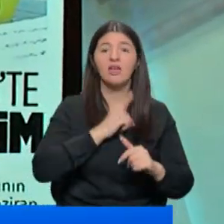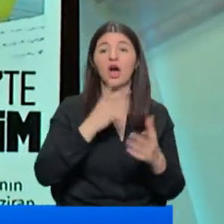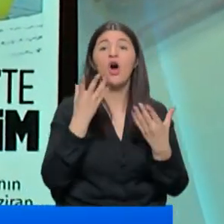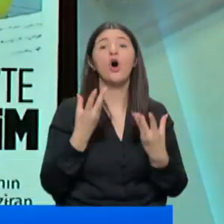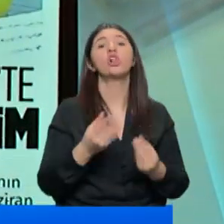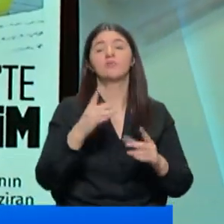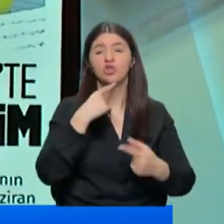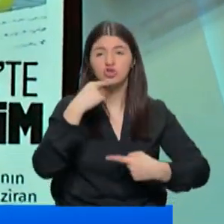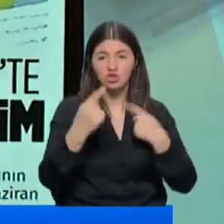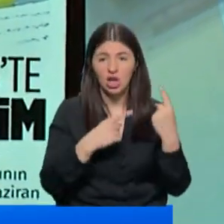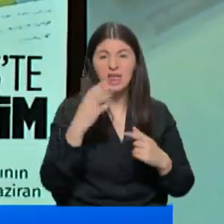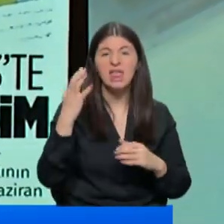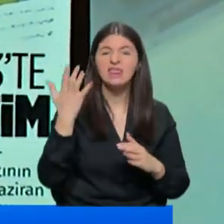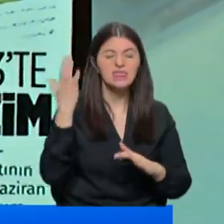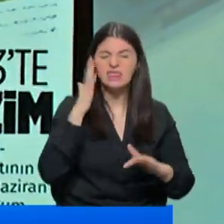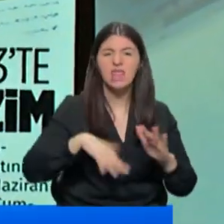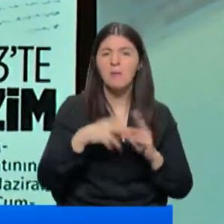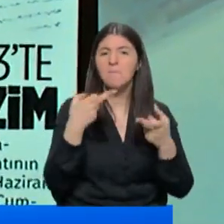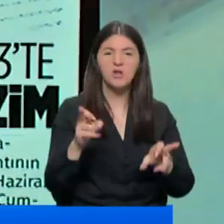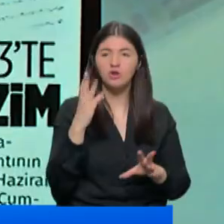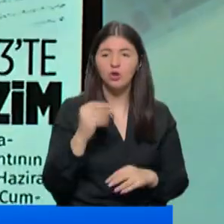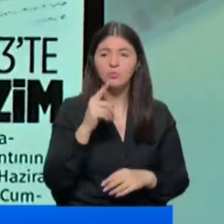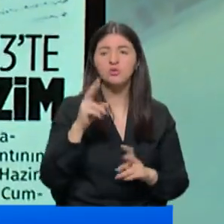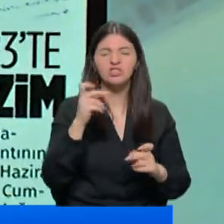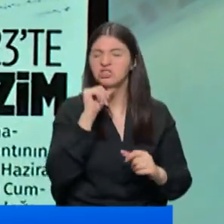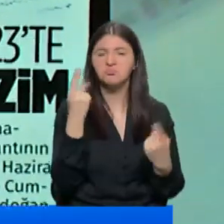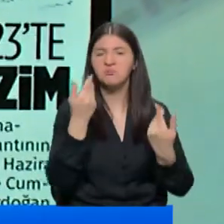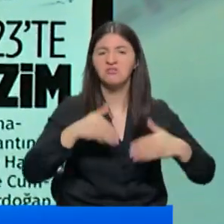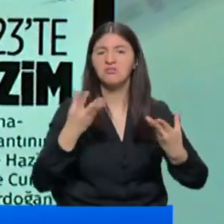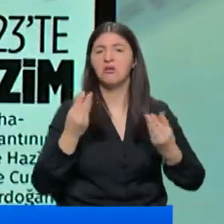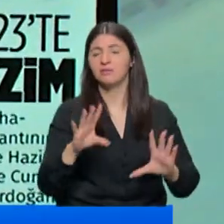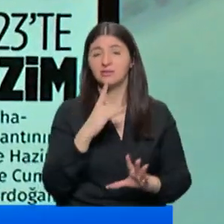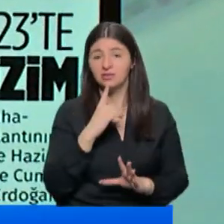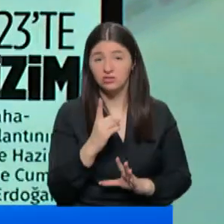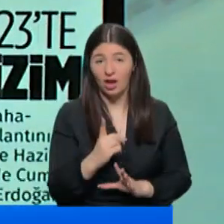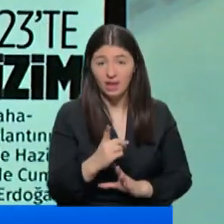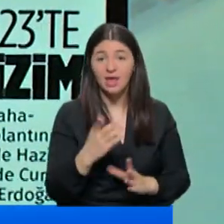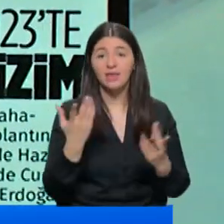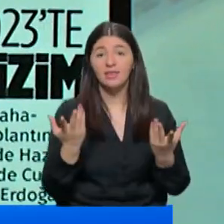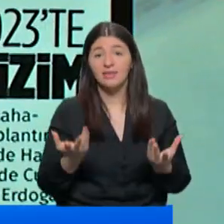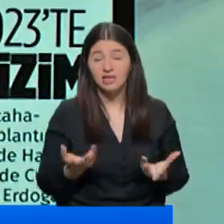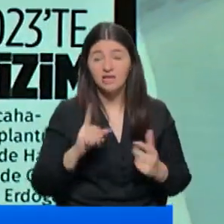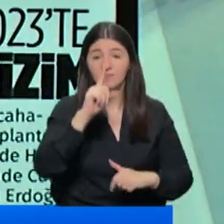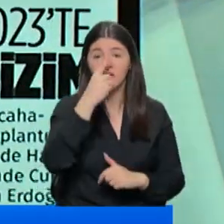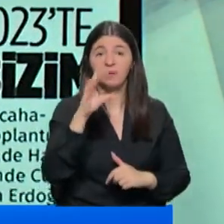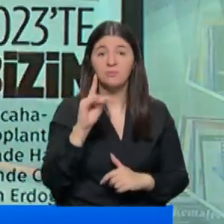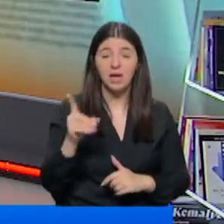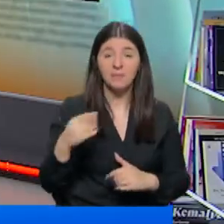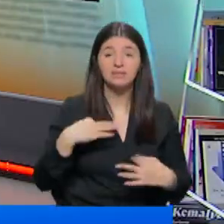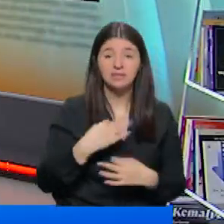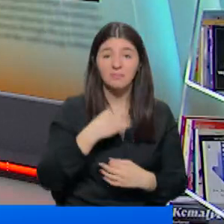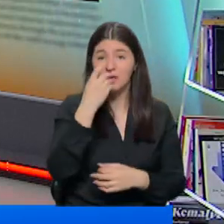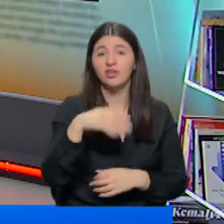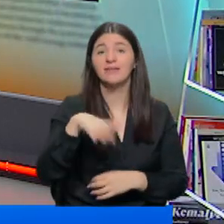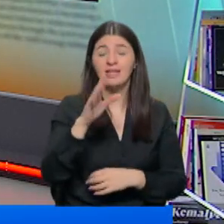olamayacağı iddiasının temeli olmadığını bu konuda hiçbir engel bu o söyledi bir tekim yalnızca MHP lideri Sayın